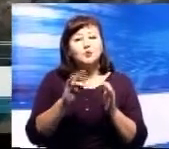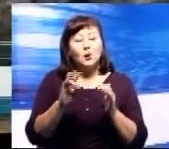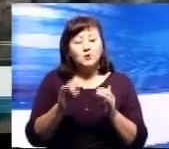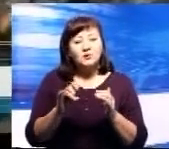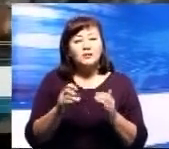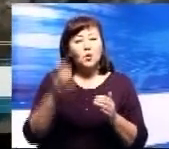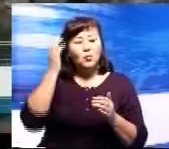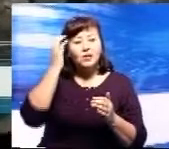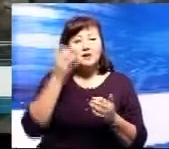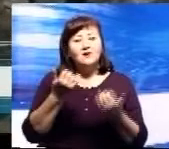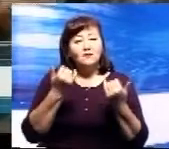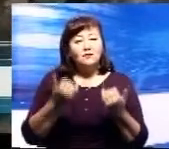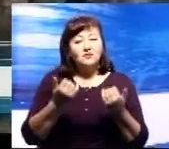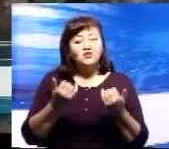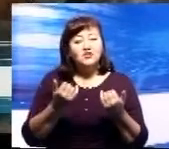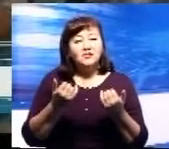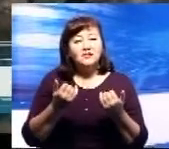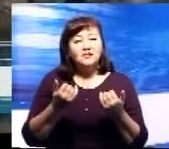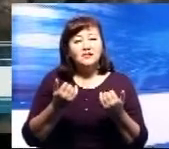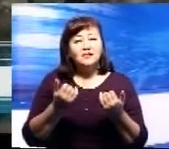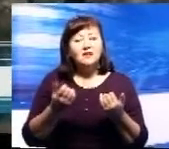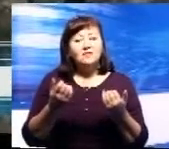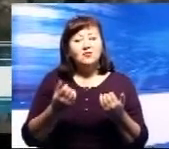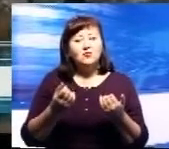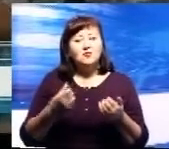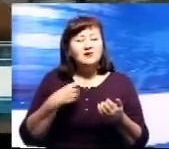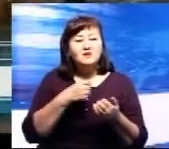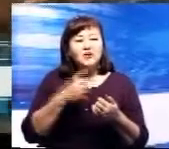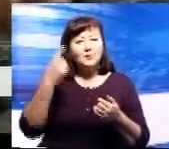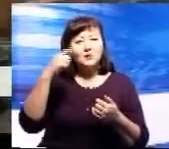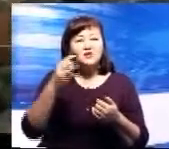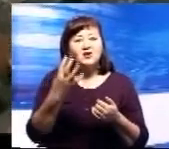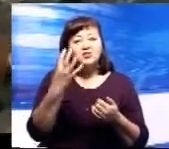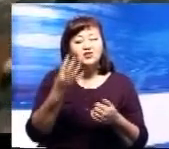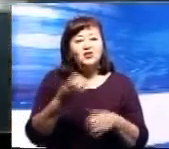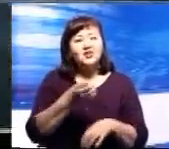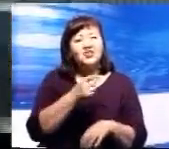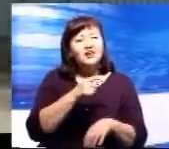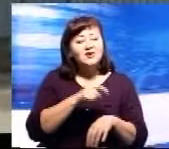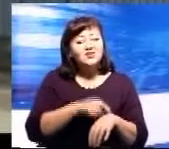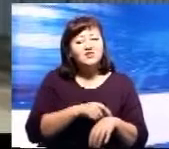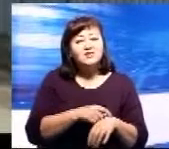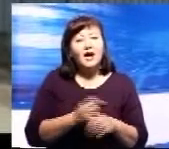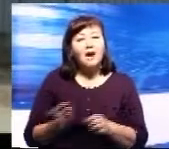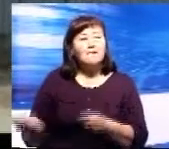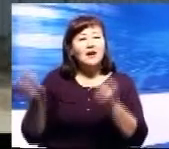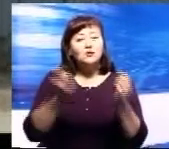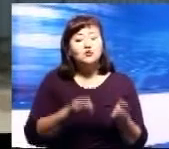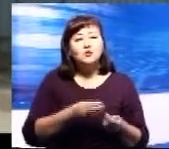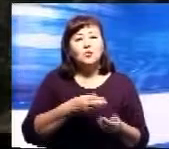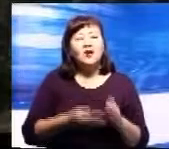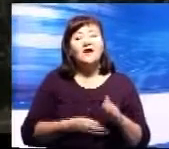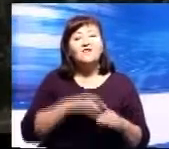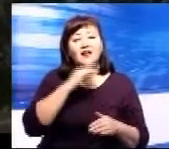топлива. Данного объема из-за искусственно созданного ажиотажа хватит на 4 часа погрузки. О том, что проблема с углем